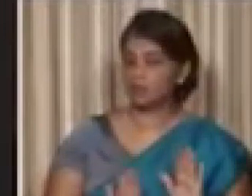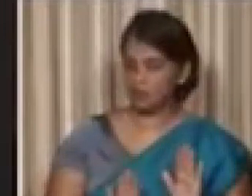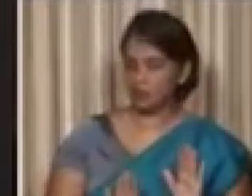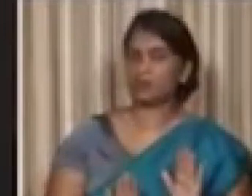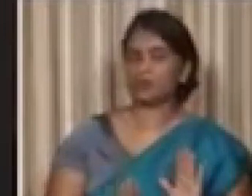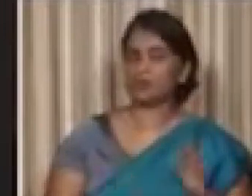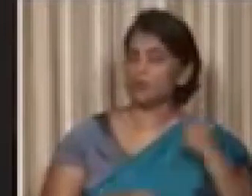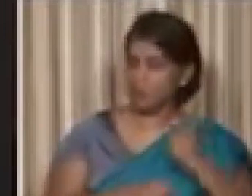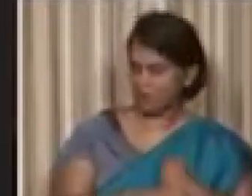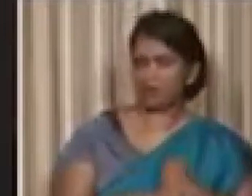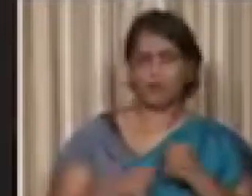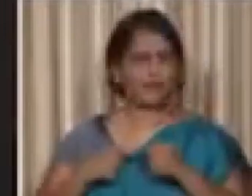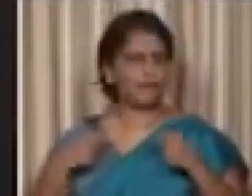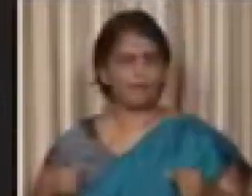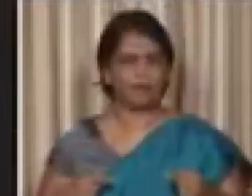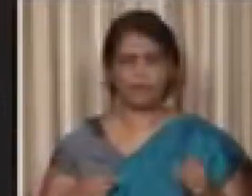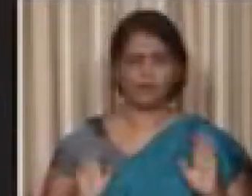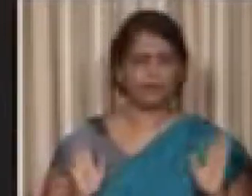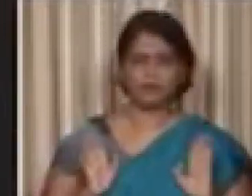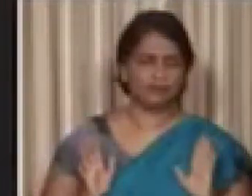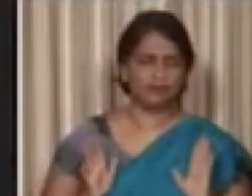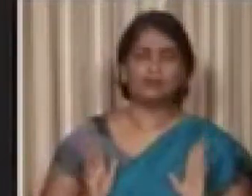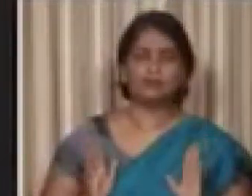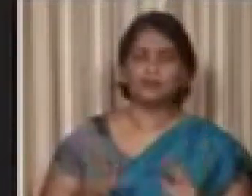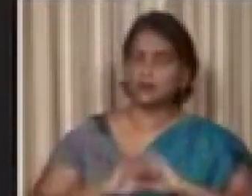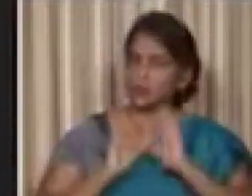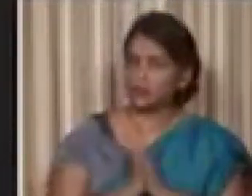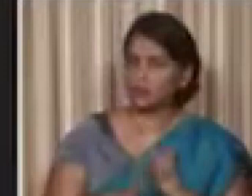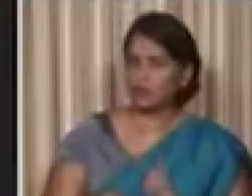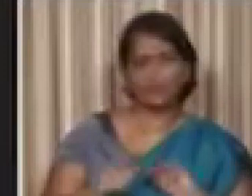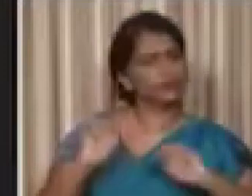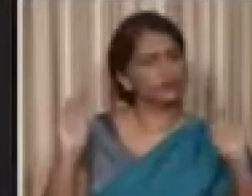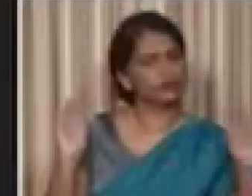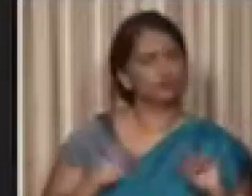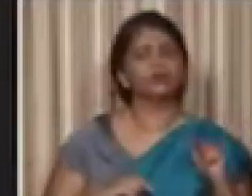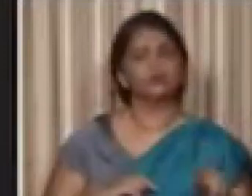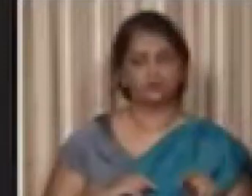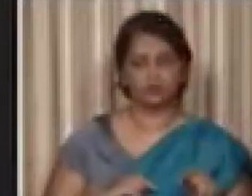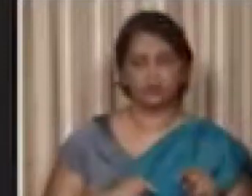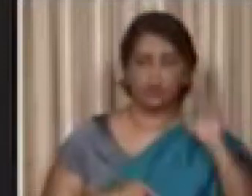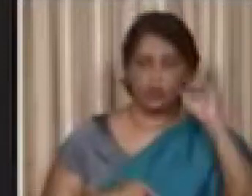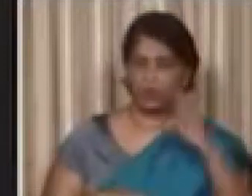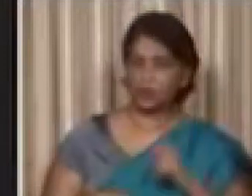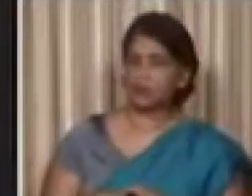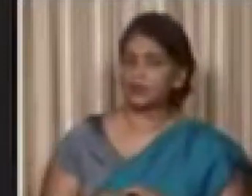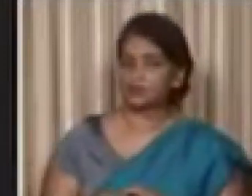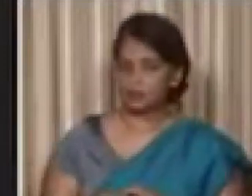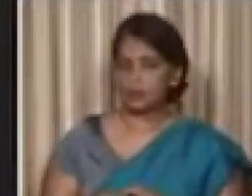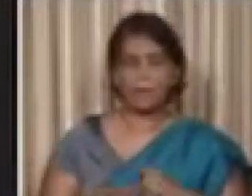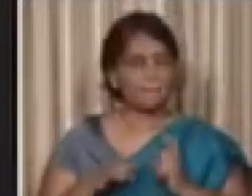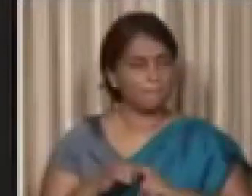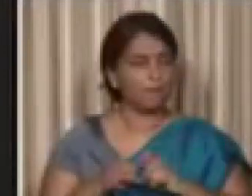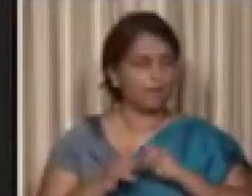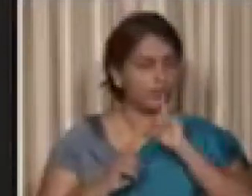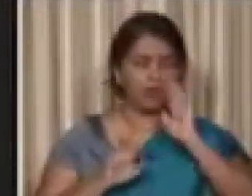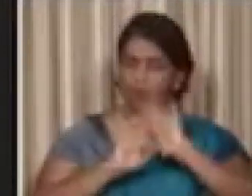ඕනේ. ඒක ආණ්ඩු පක්ෂද විපක්ෂද කියන එක නෙමෙයි. ඉතාමත් කෙටි වෙලාවක් ඇතුළත මේක මේ උදේ කාලයේ ඒ ප්‍රශ්න අහන ඒවා